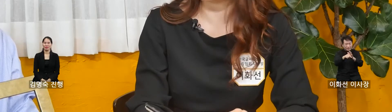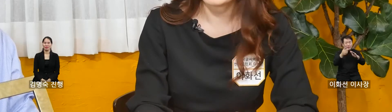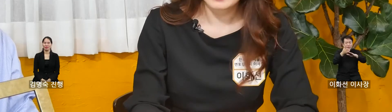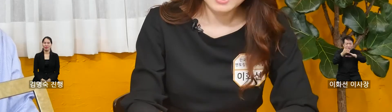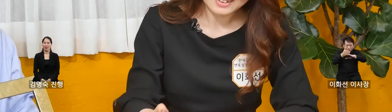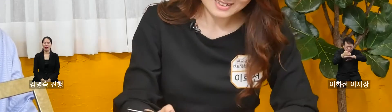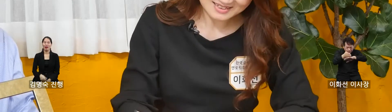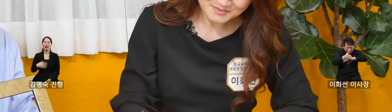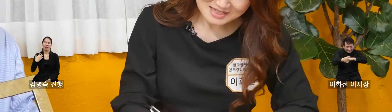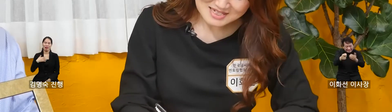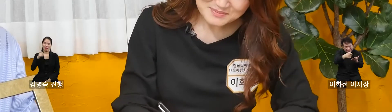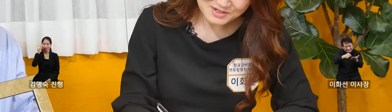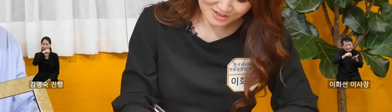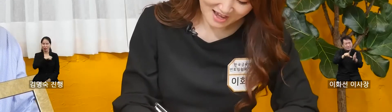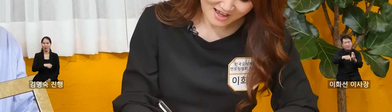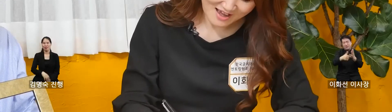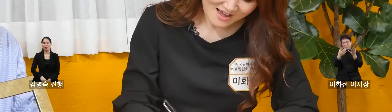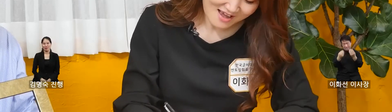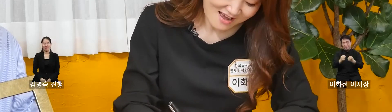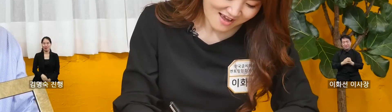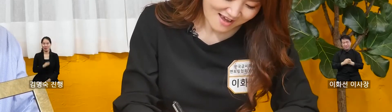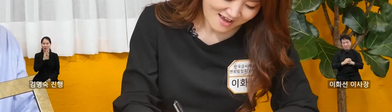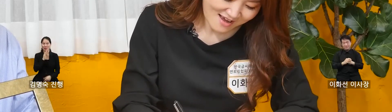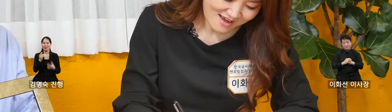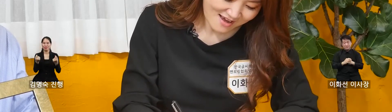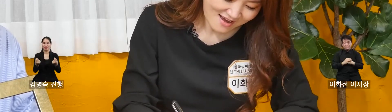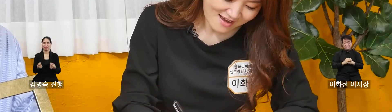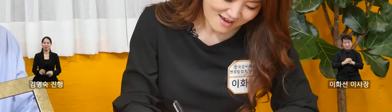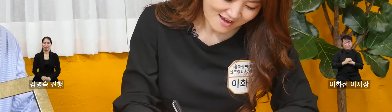많아요. 아, 맛집 천하. 네.